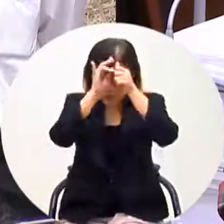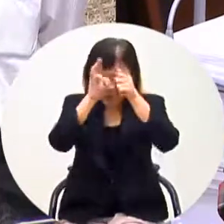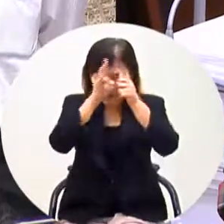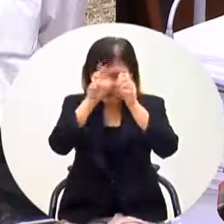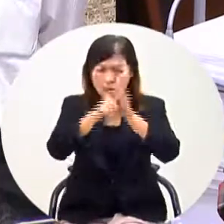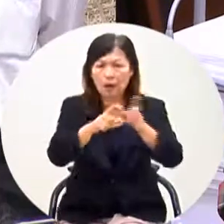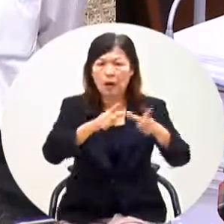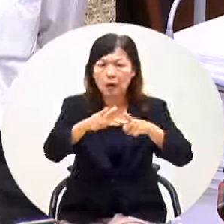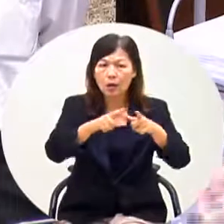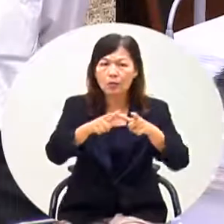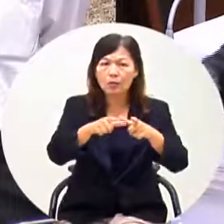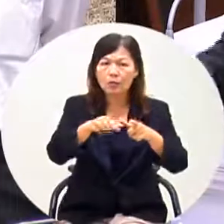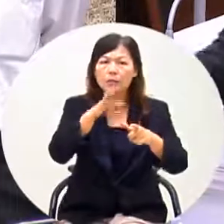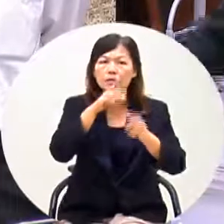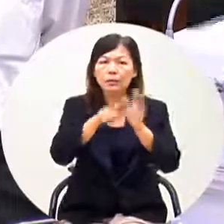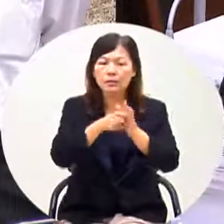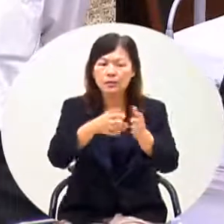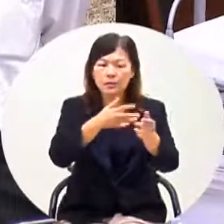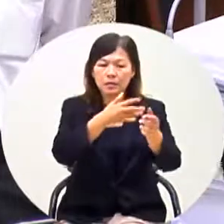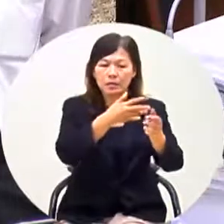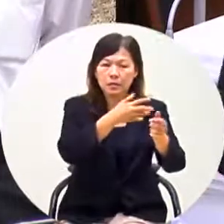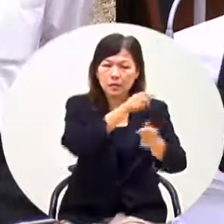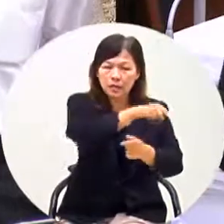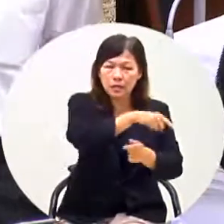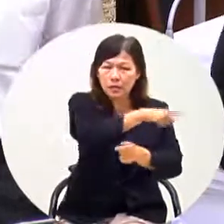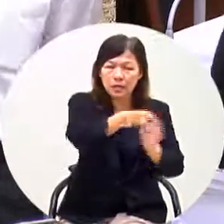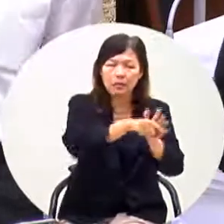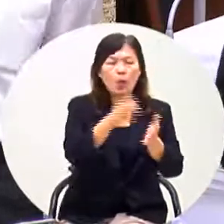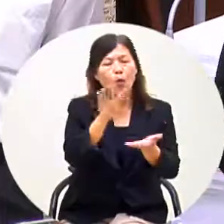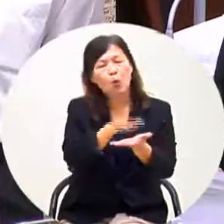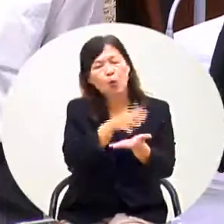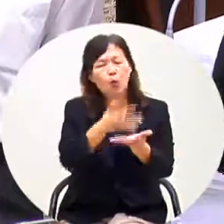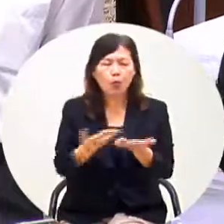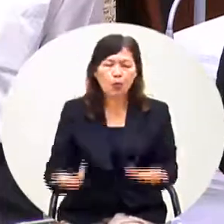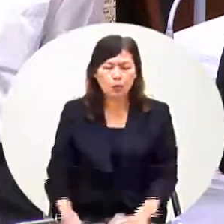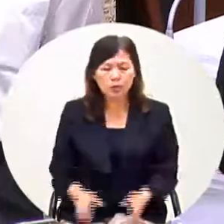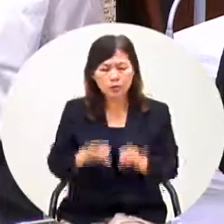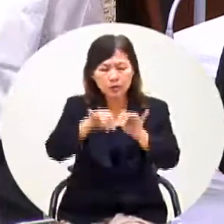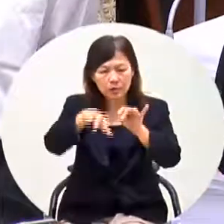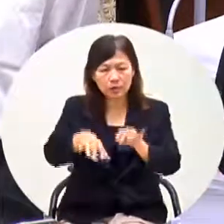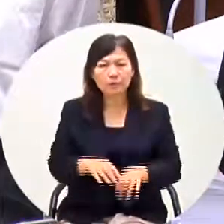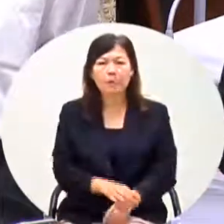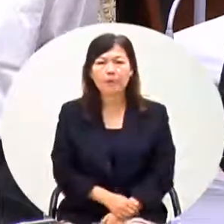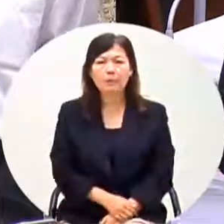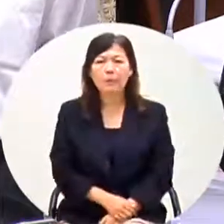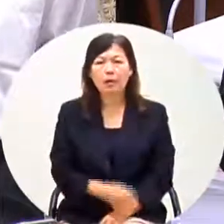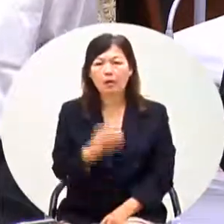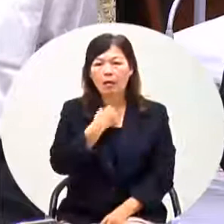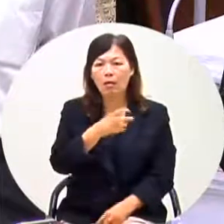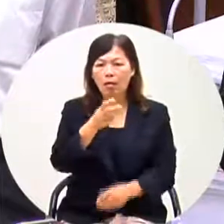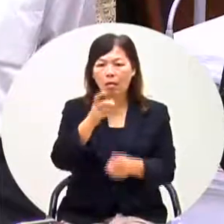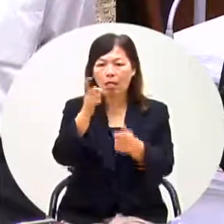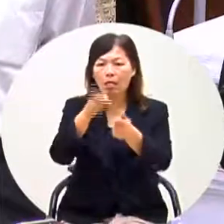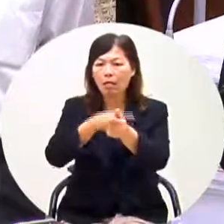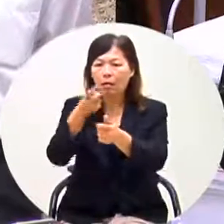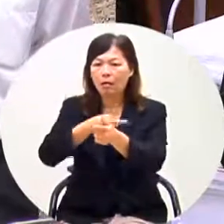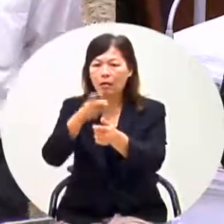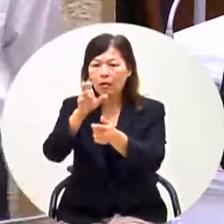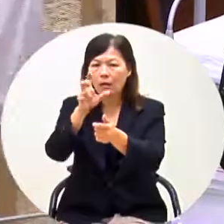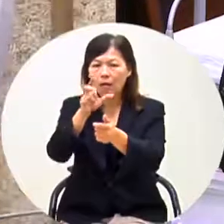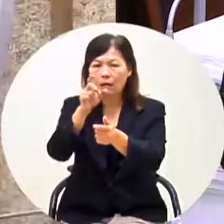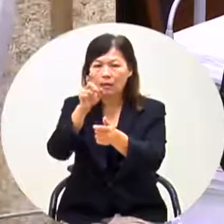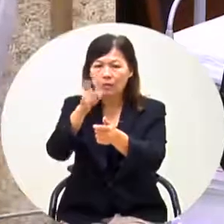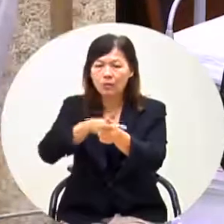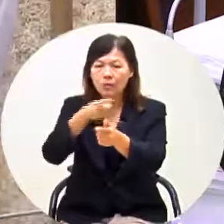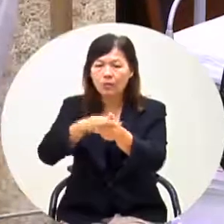民能够有休憩的地方。 好了，那我请教，光秃秃的一片，没有任何绿荫哦。尤其我本席特别提到，南台